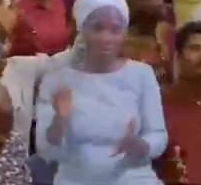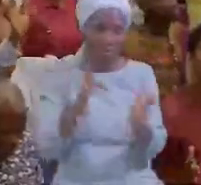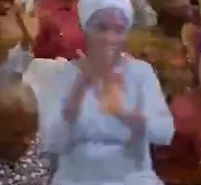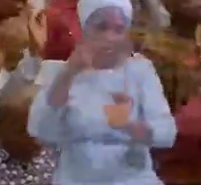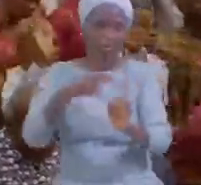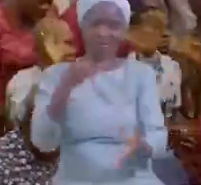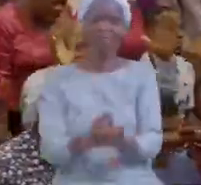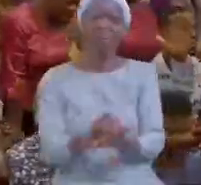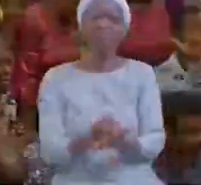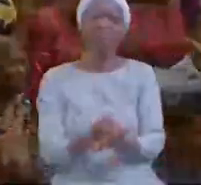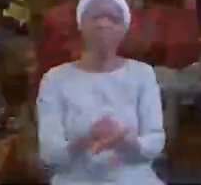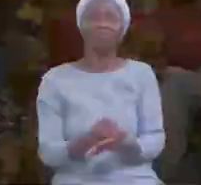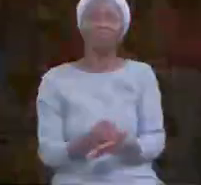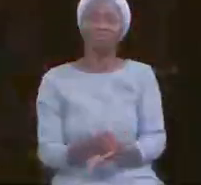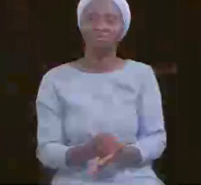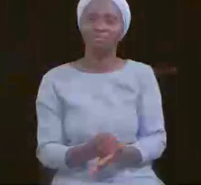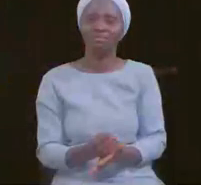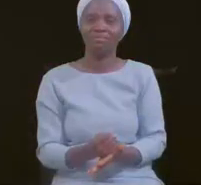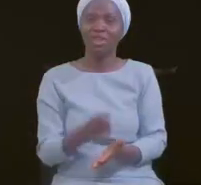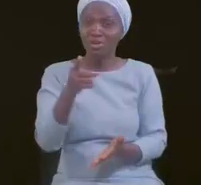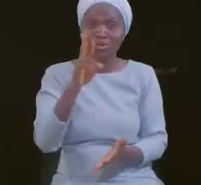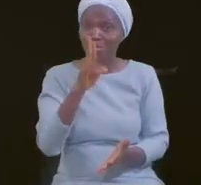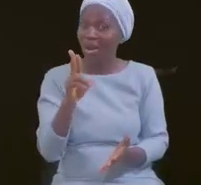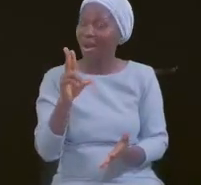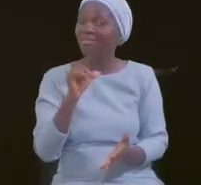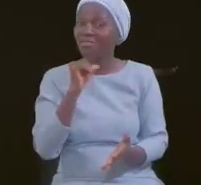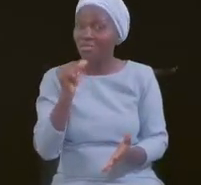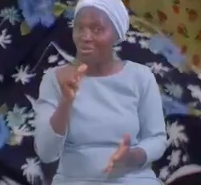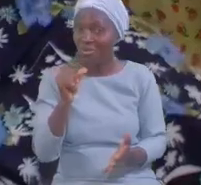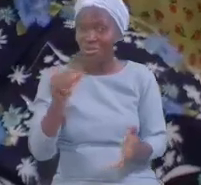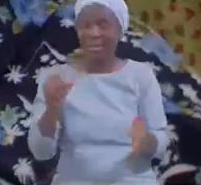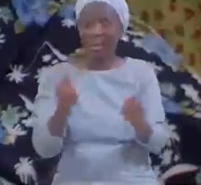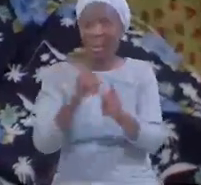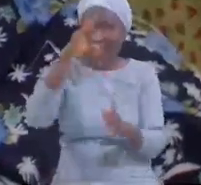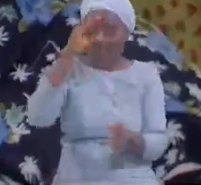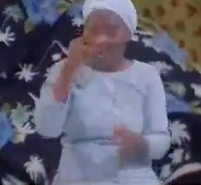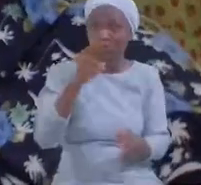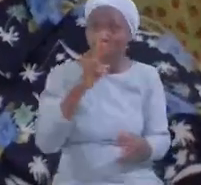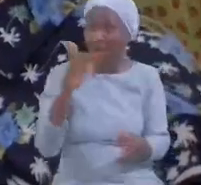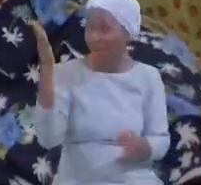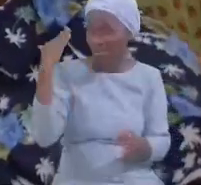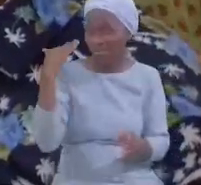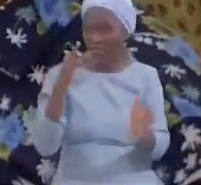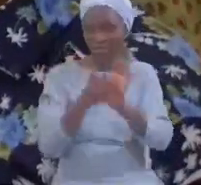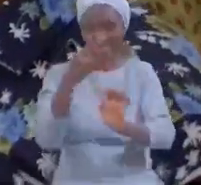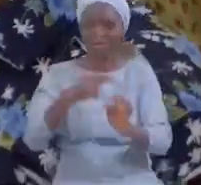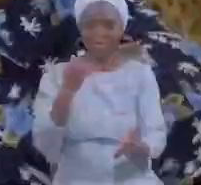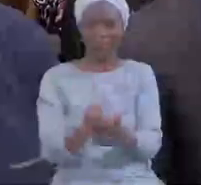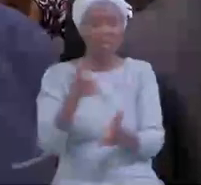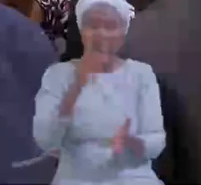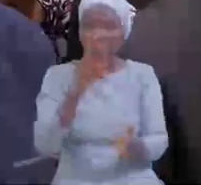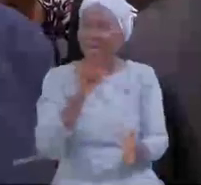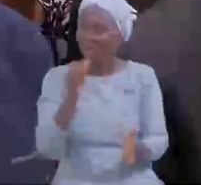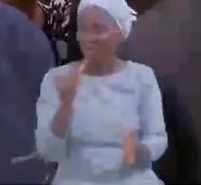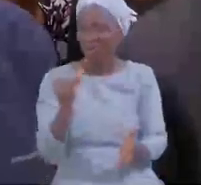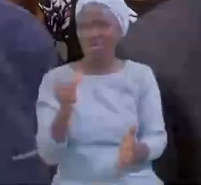Vous n'êtes plus l'homme que vous étiez. Vous n'êtes plus la femme que vous étiez. Vous